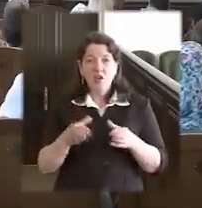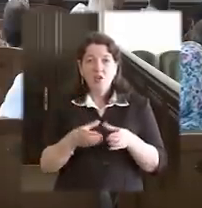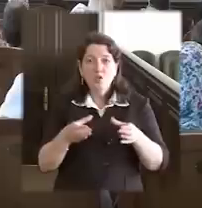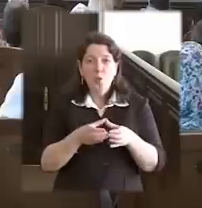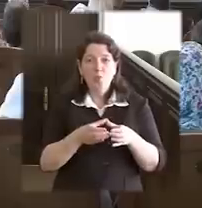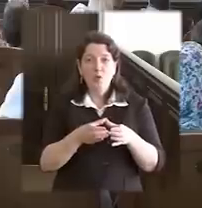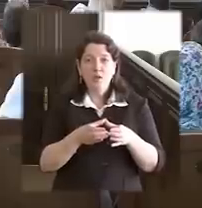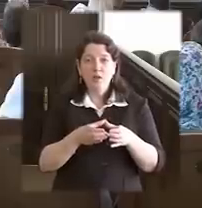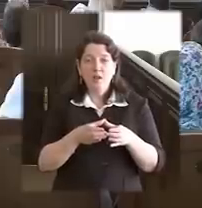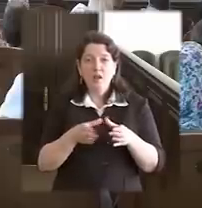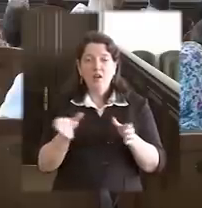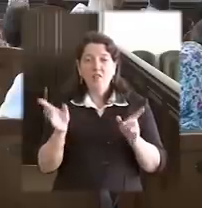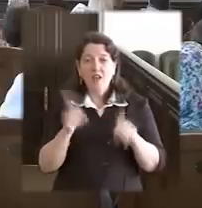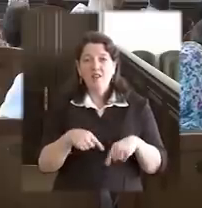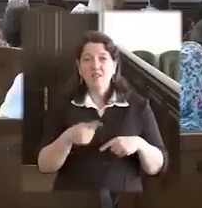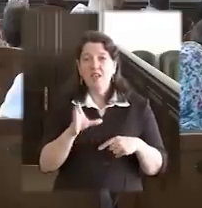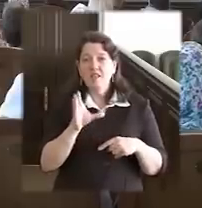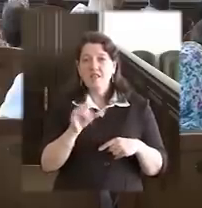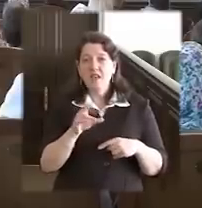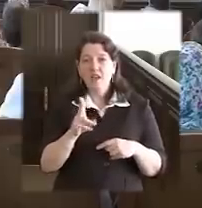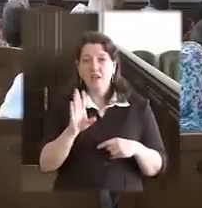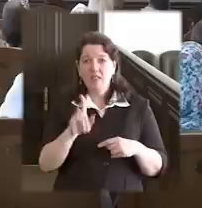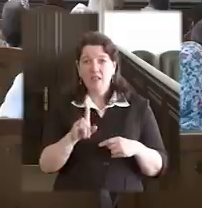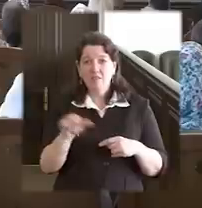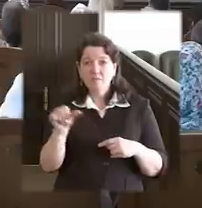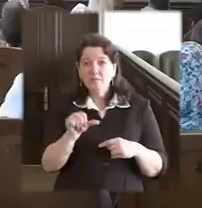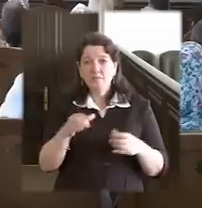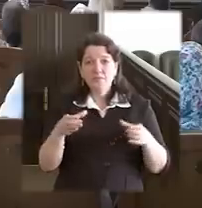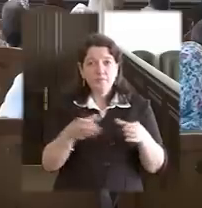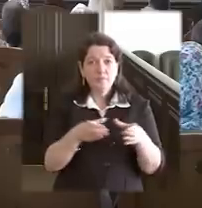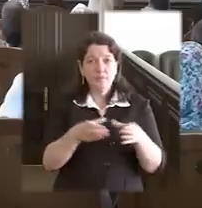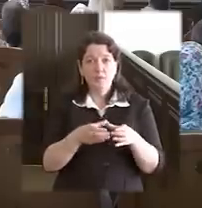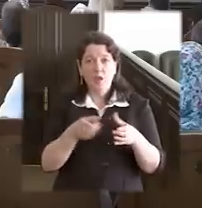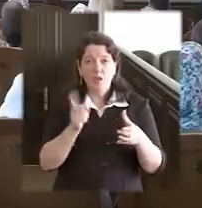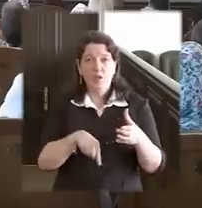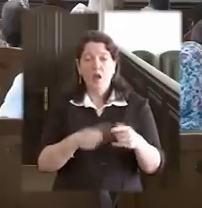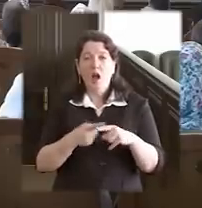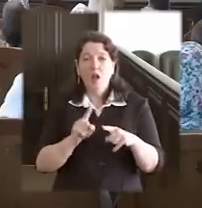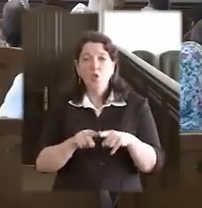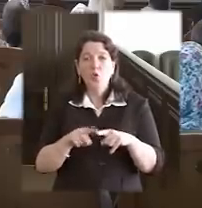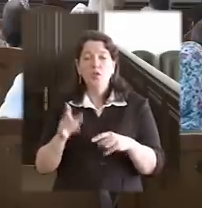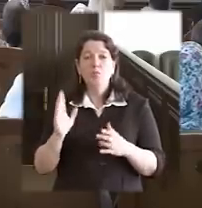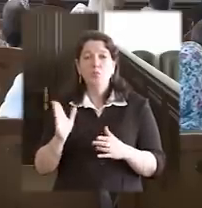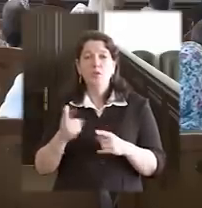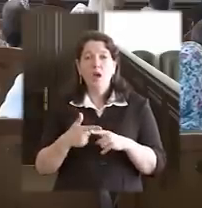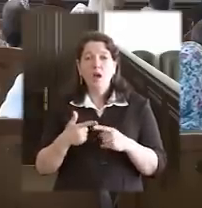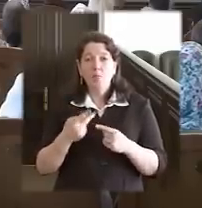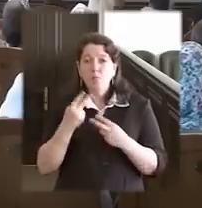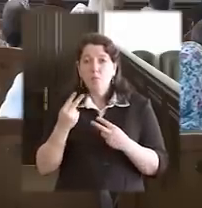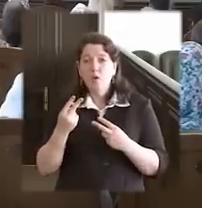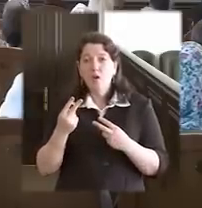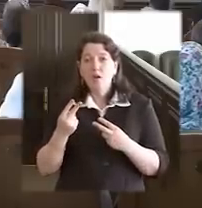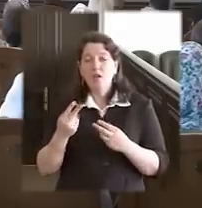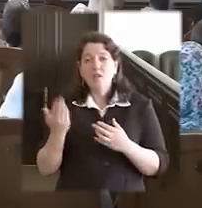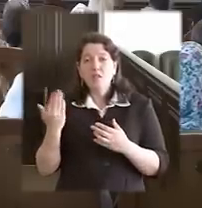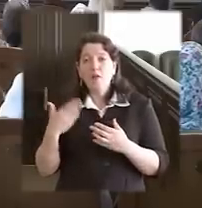всяких сект, всяких оккультных явлений и так далее. И действительно, посмотрите,